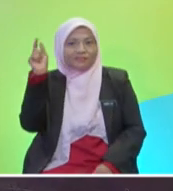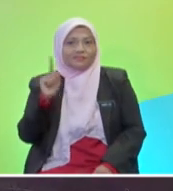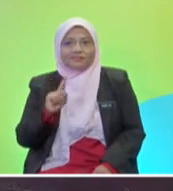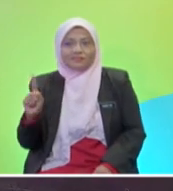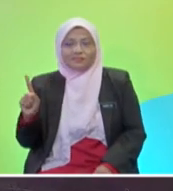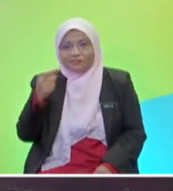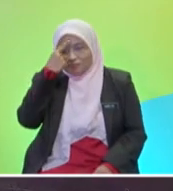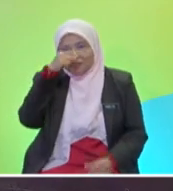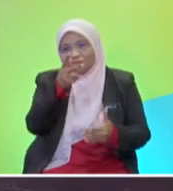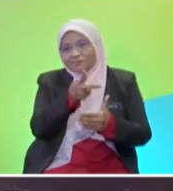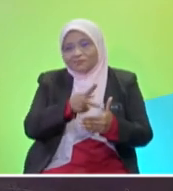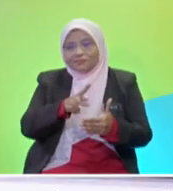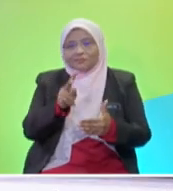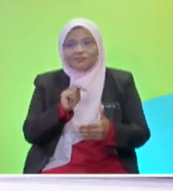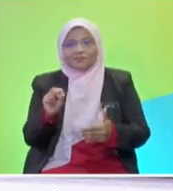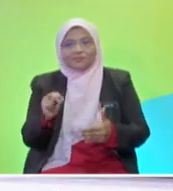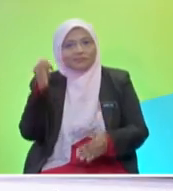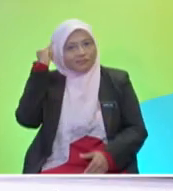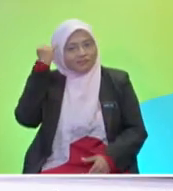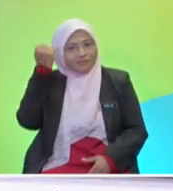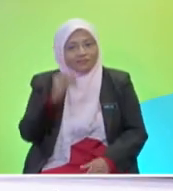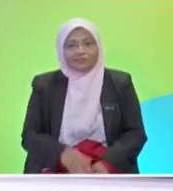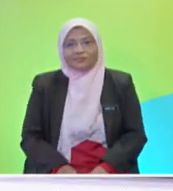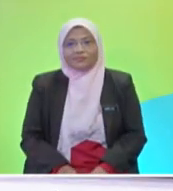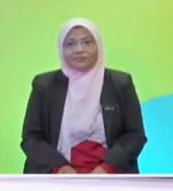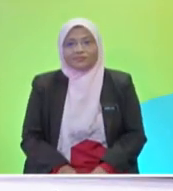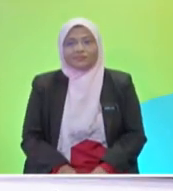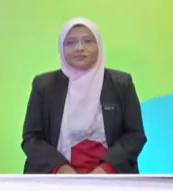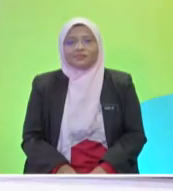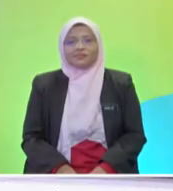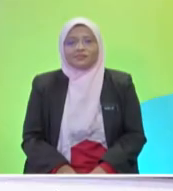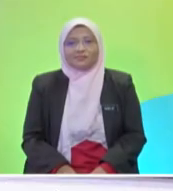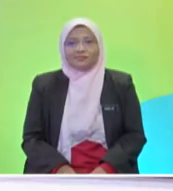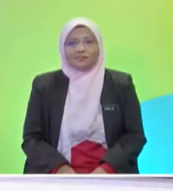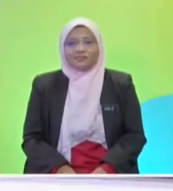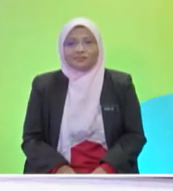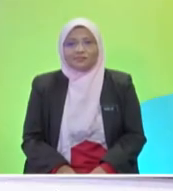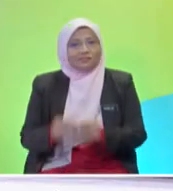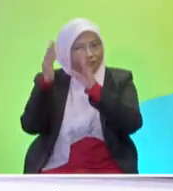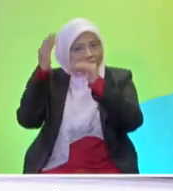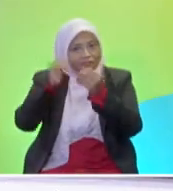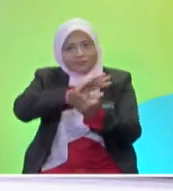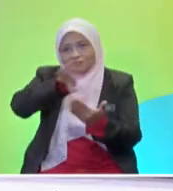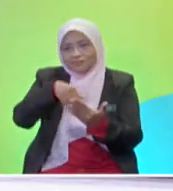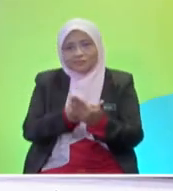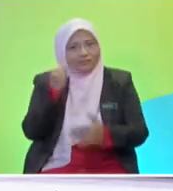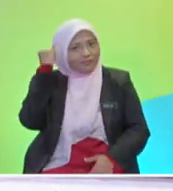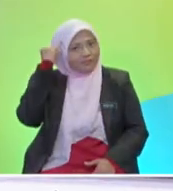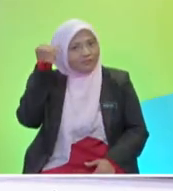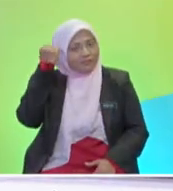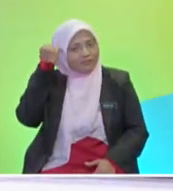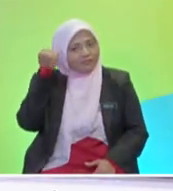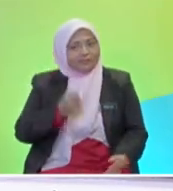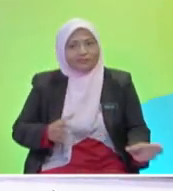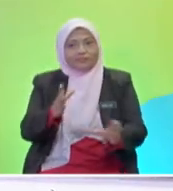pada hari ini. Terima kasih juga kepada Cikgu Jurubahasa Isyarat kita iaitu Cikgu Nabila. Diharapkan ilmu ini memberikan manfaat kepada semua adik-adik